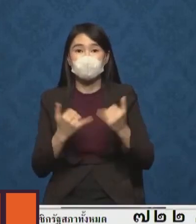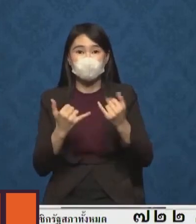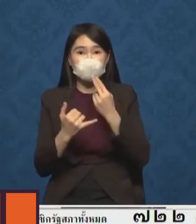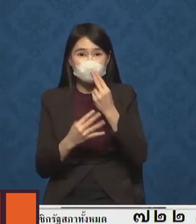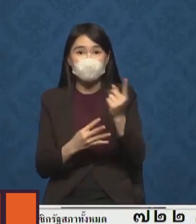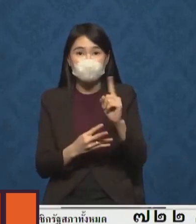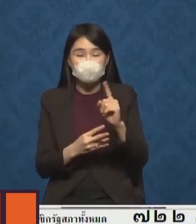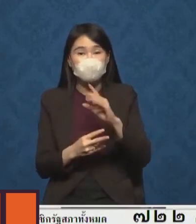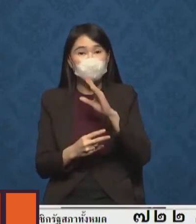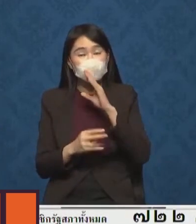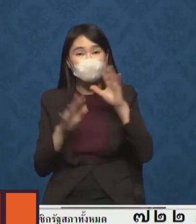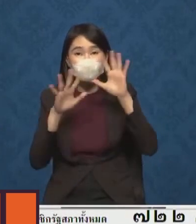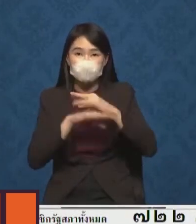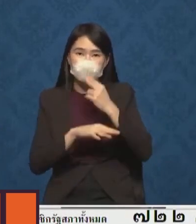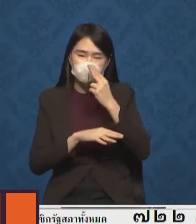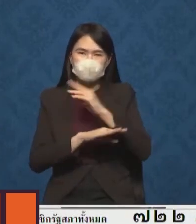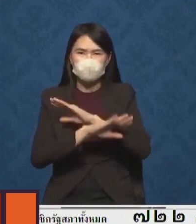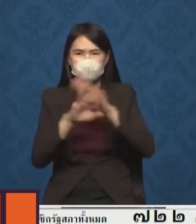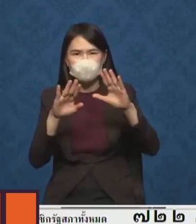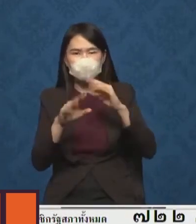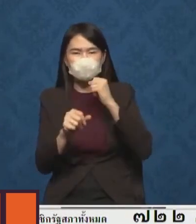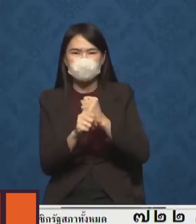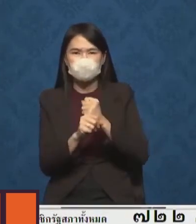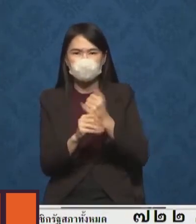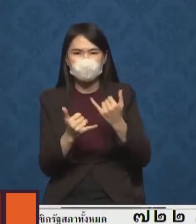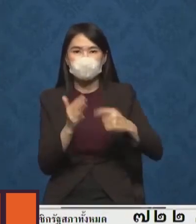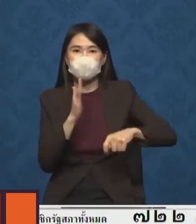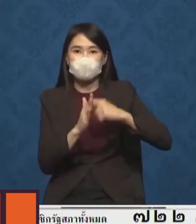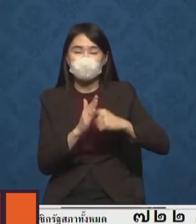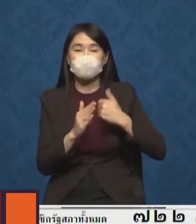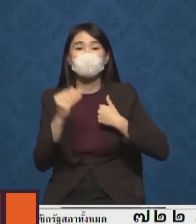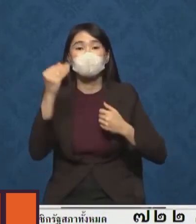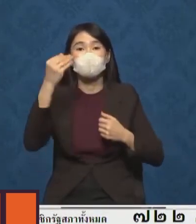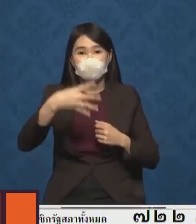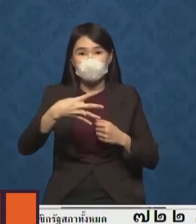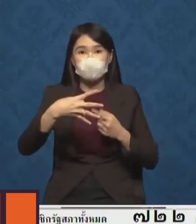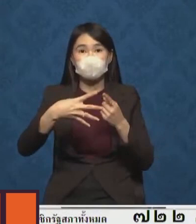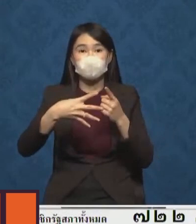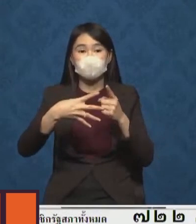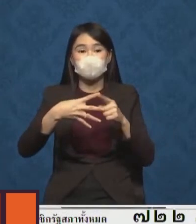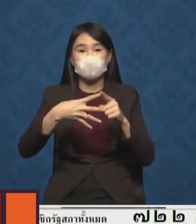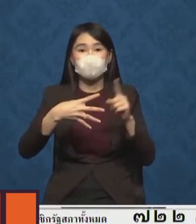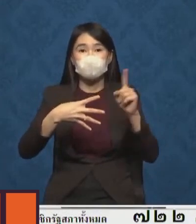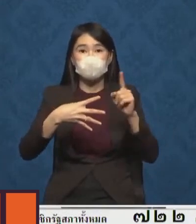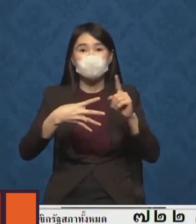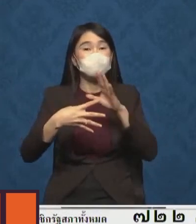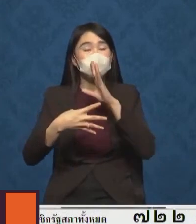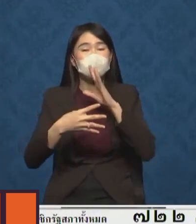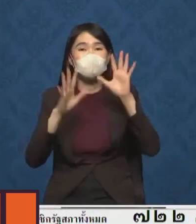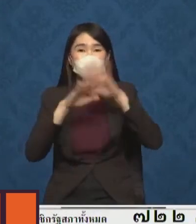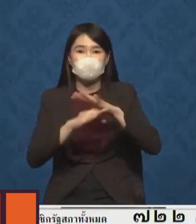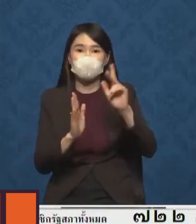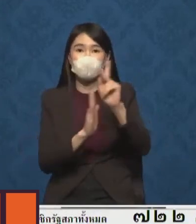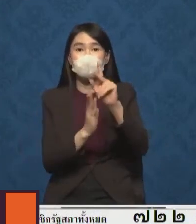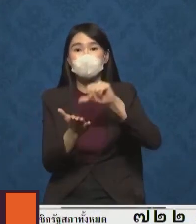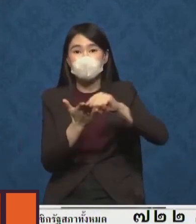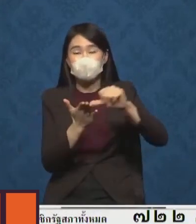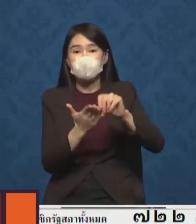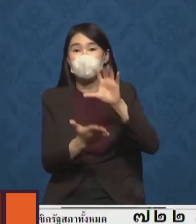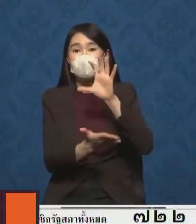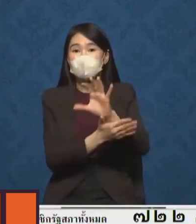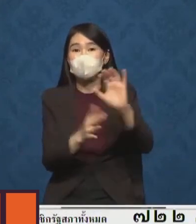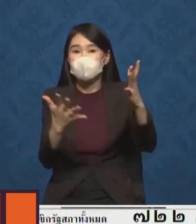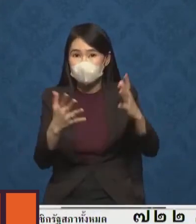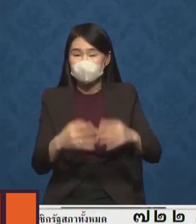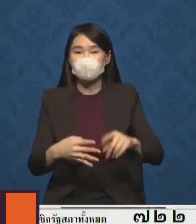พูดถเรื่ขการเลิกพักการเมองการเมืได้เหตุผล 4 ข้อได้กันเช่นกรรณีการไม่แ้ข้อบครับให้ถูกต้องหอคร